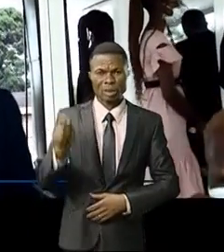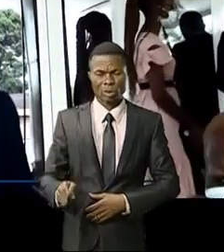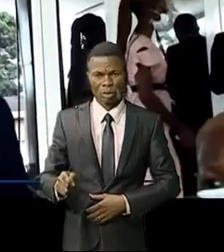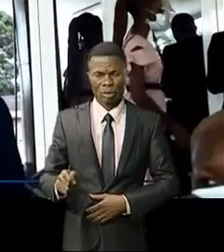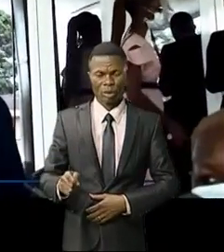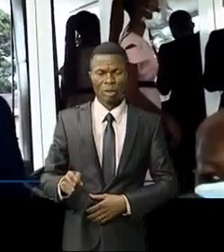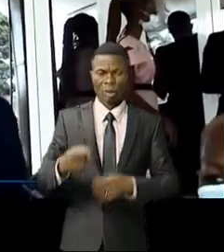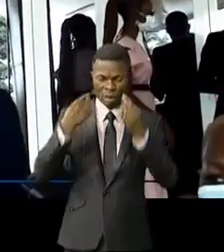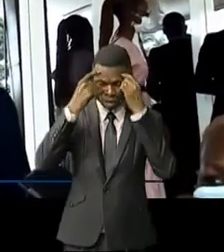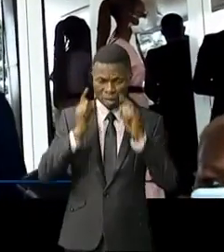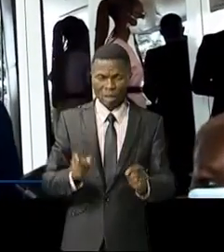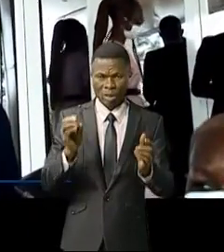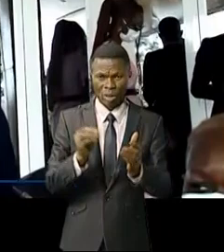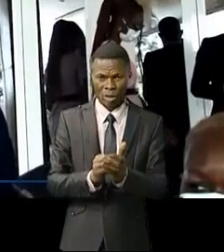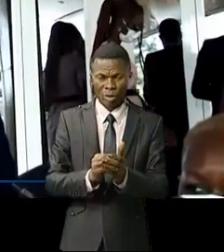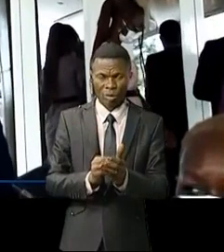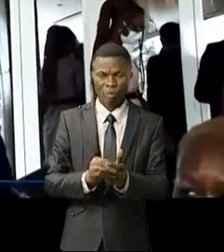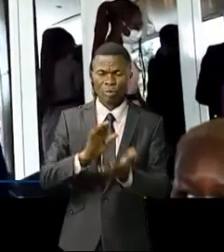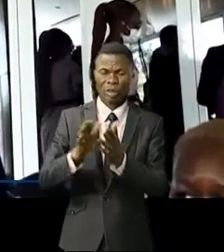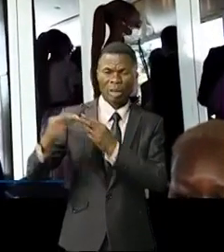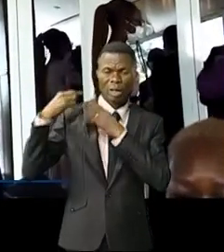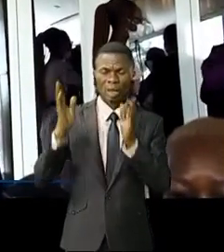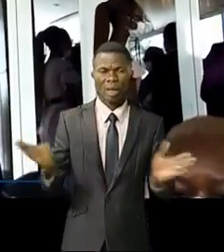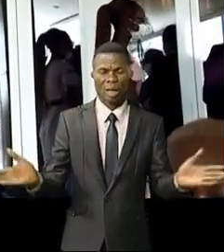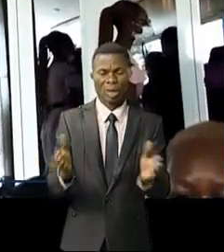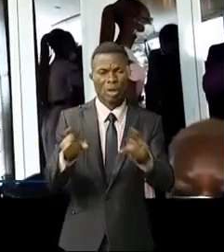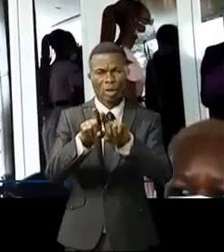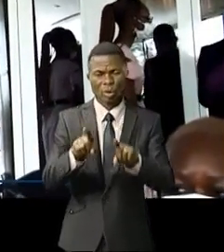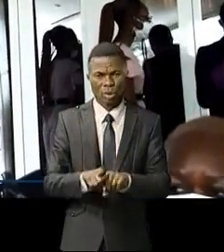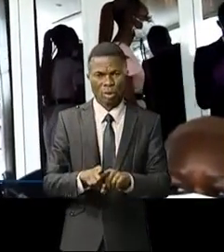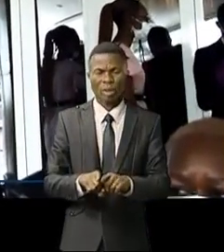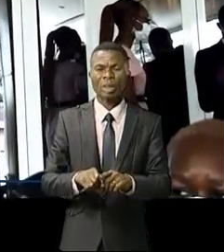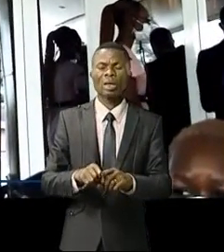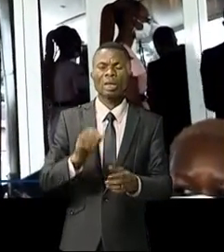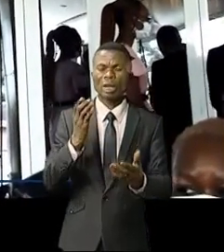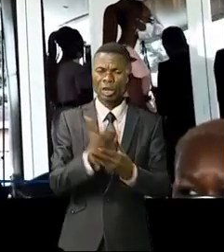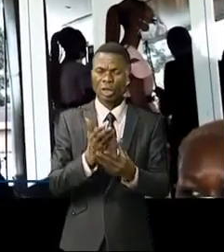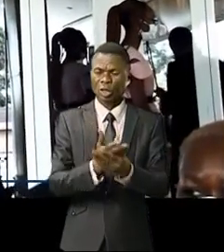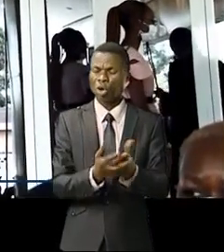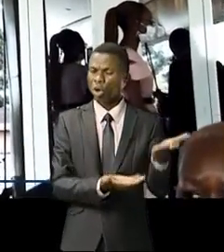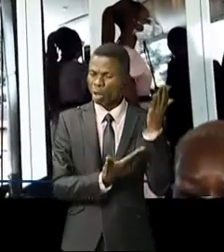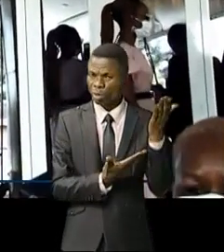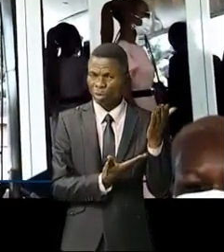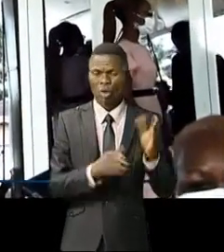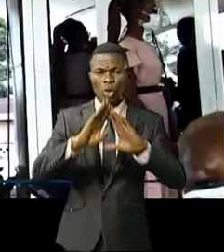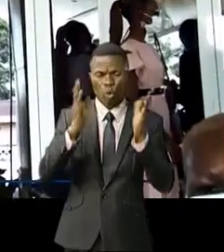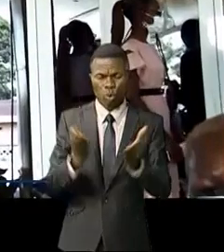FID, Brigade d'intervention rapide, a été renforcée, mais nous avons une approche consistant à dire c'est toute la